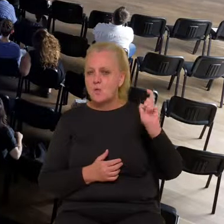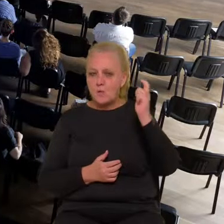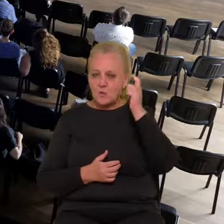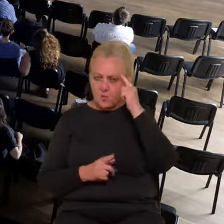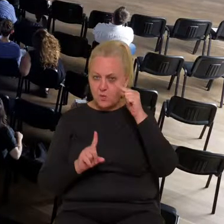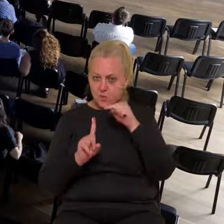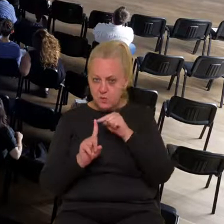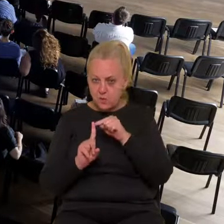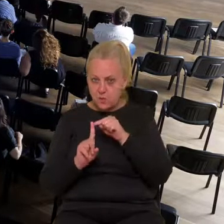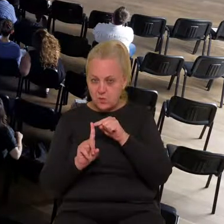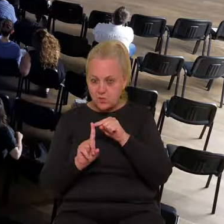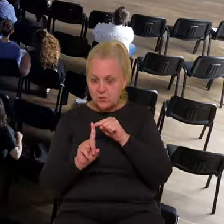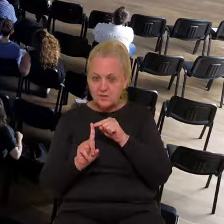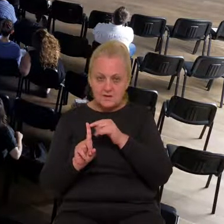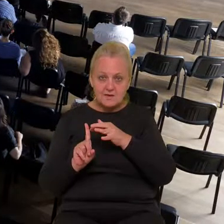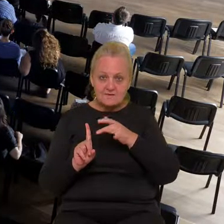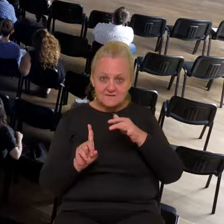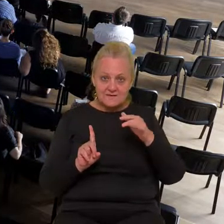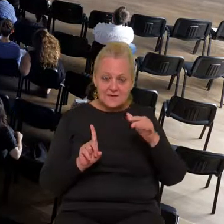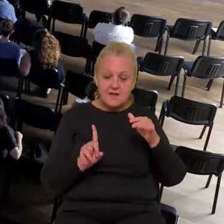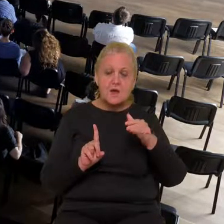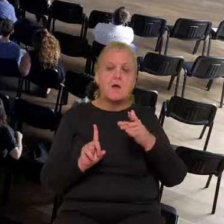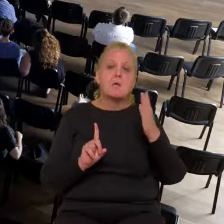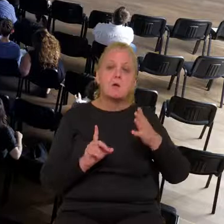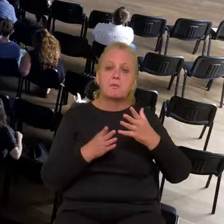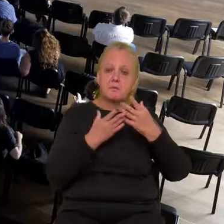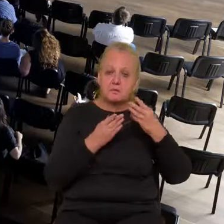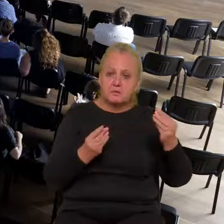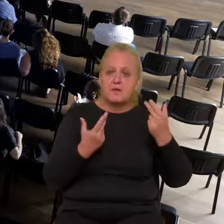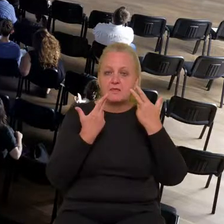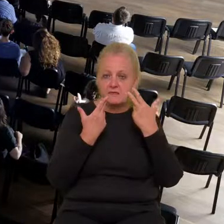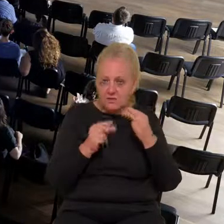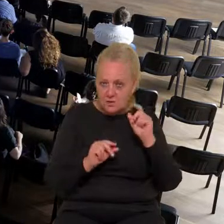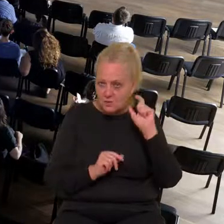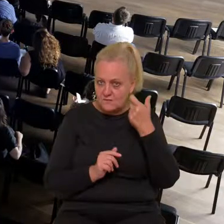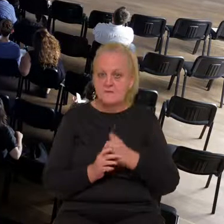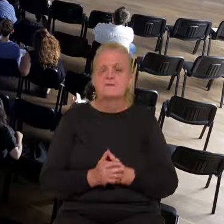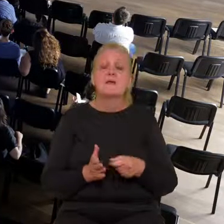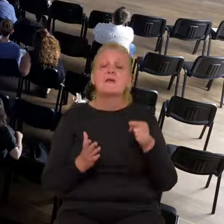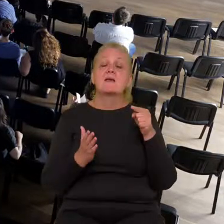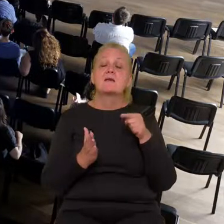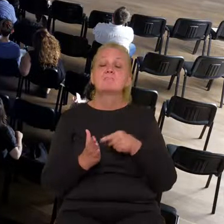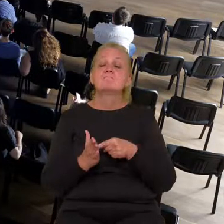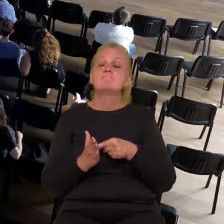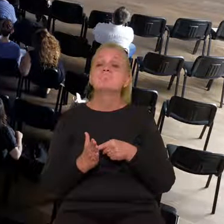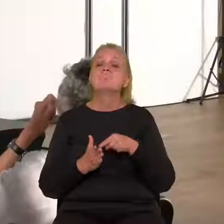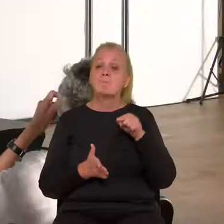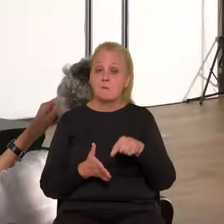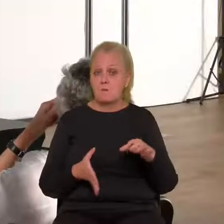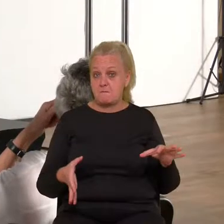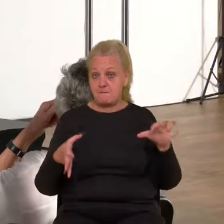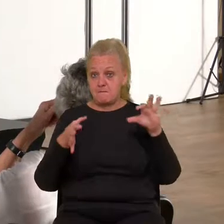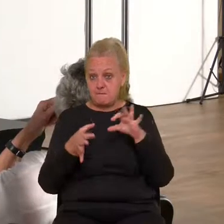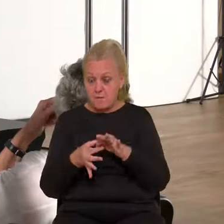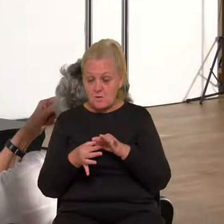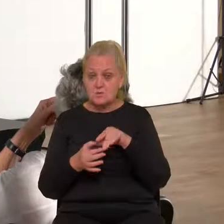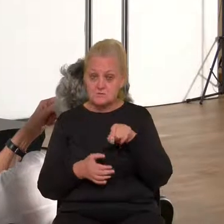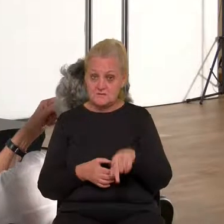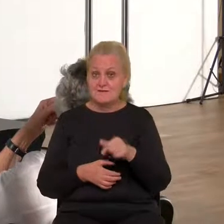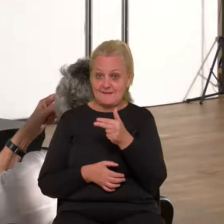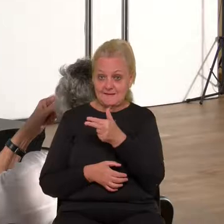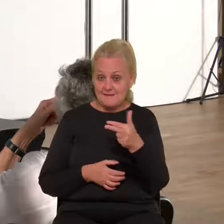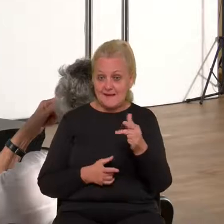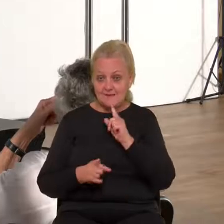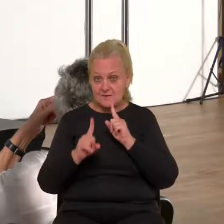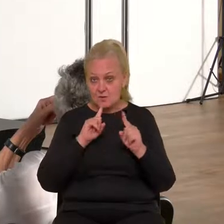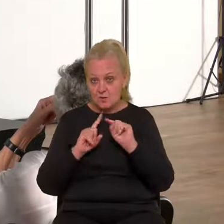nim aż w końcu przestaje nim być. I to łączy się jakoś z tym, o czym rozmawiamy,